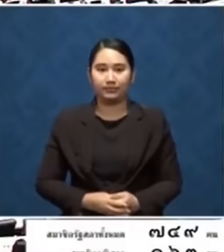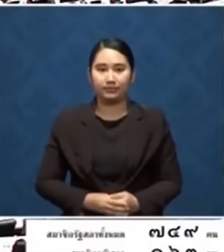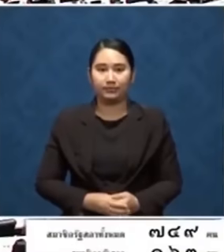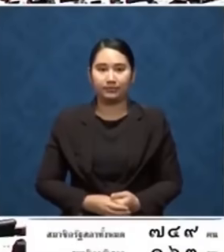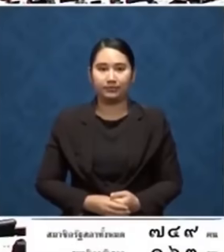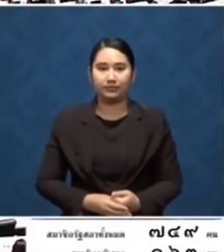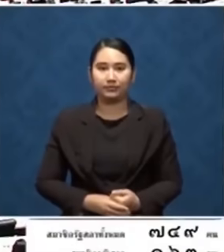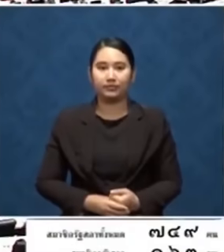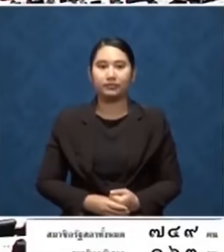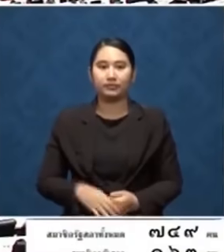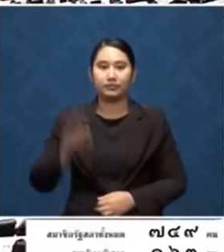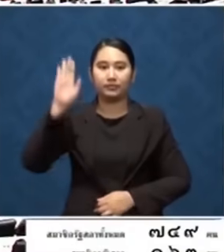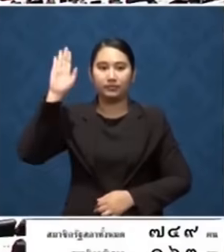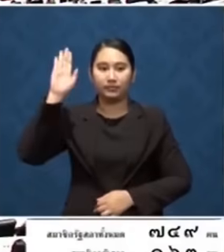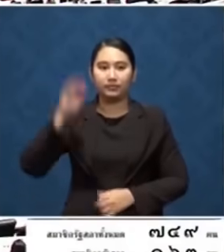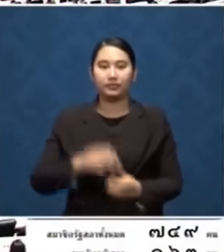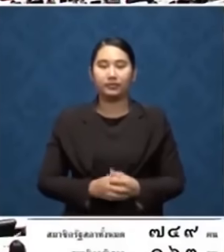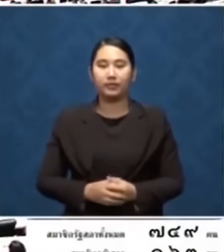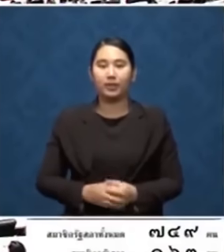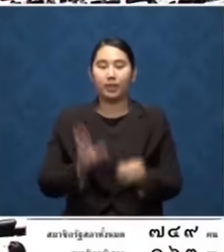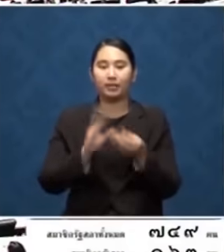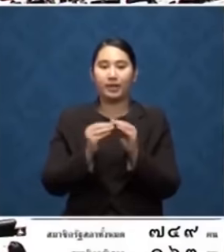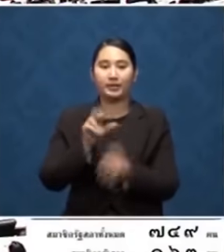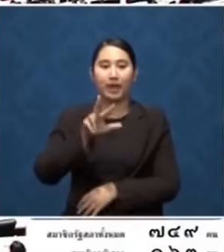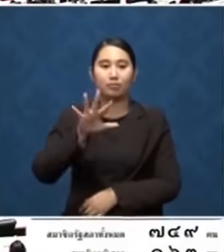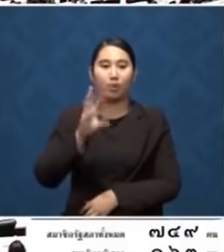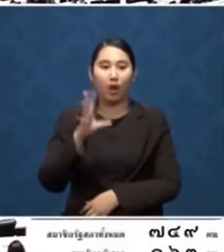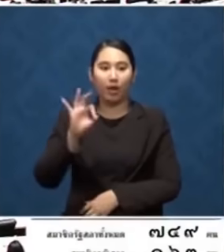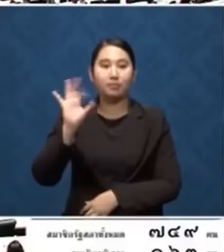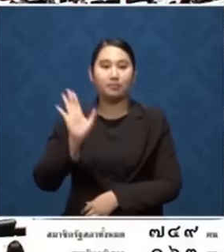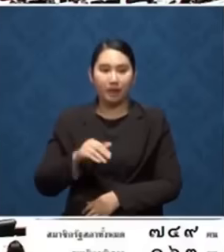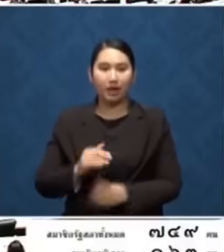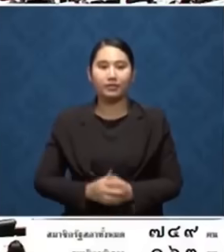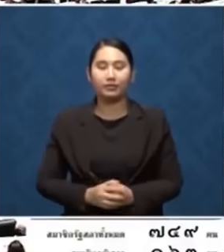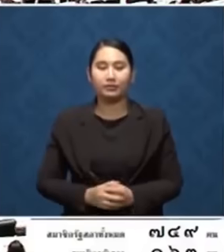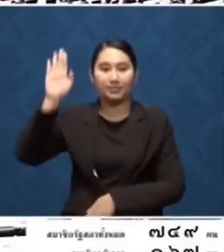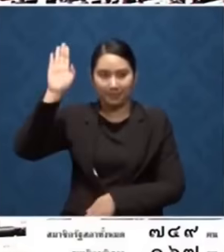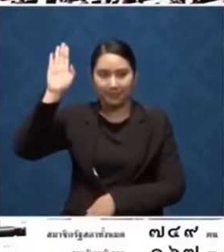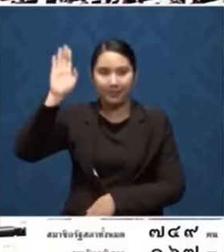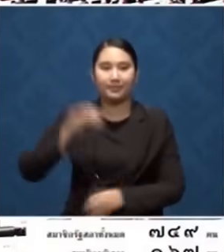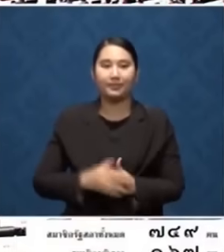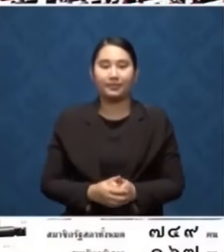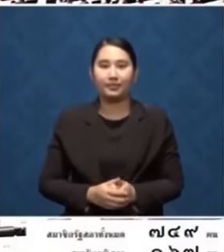เอ๊ะคุณพิธาจะได้อภิปรายไหมหมายถึงว่าได้นำเสนอวิสัยทัศน์ไหมแต่ตอนนี้พอเป็นการนำเสน